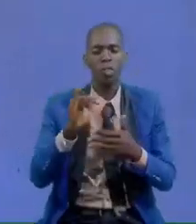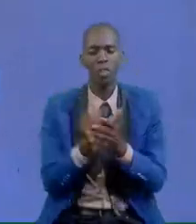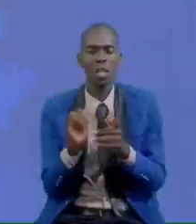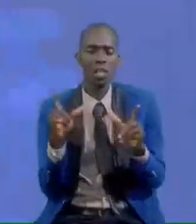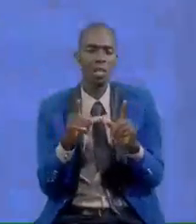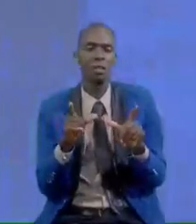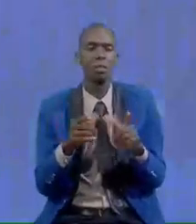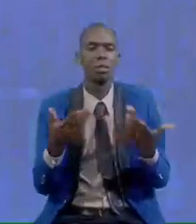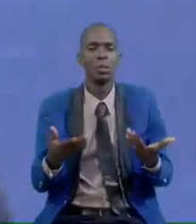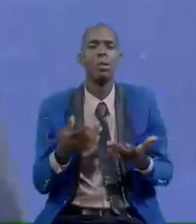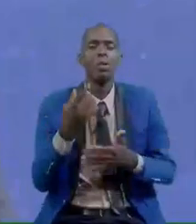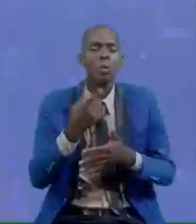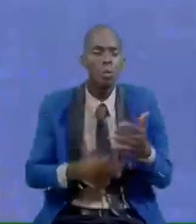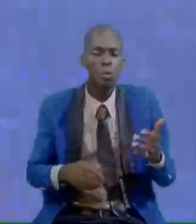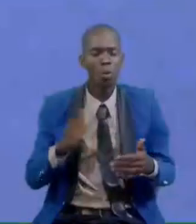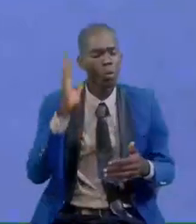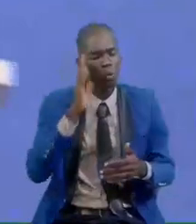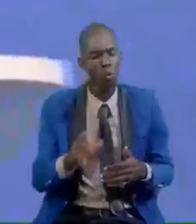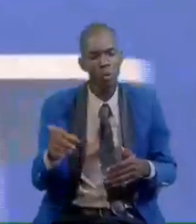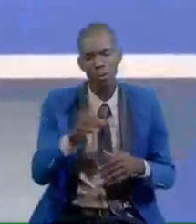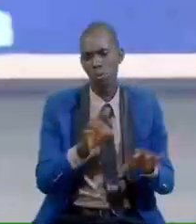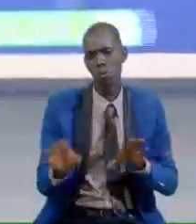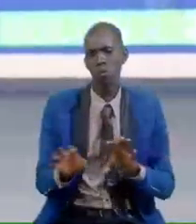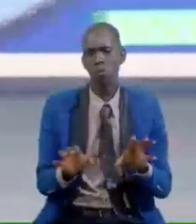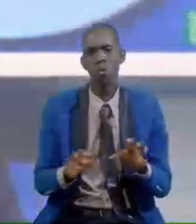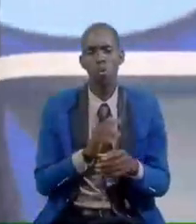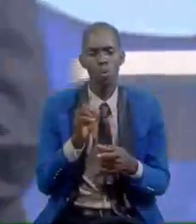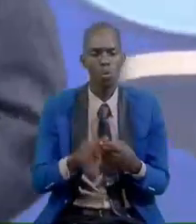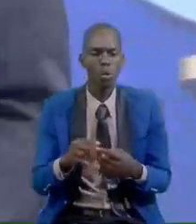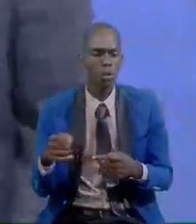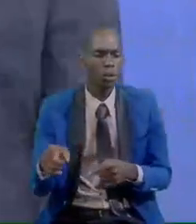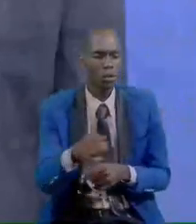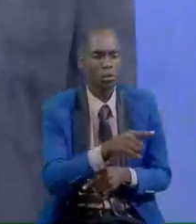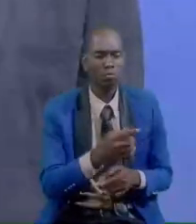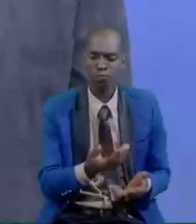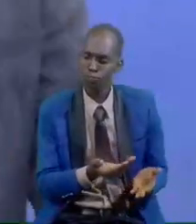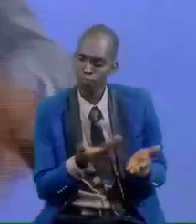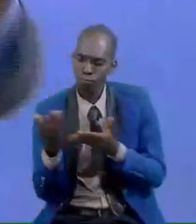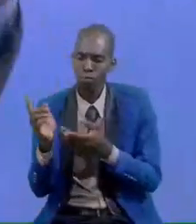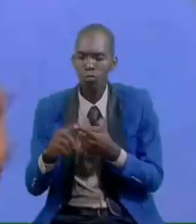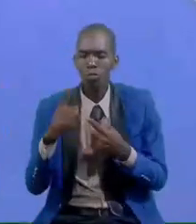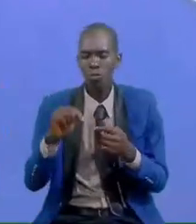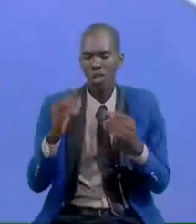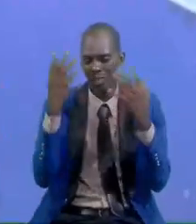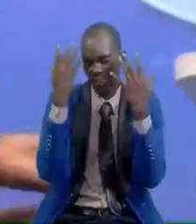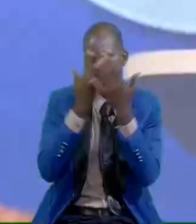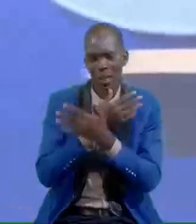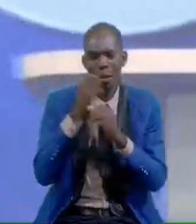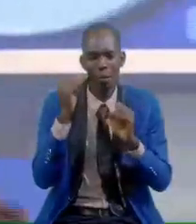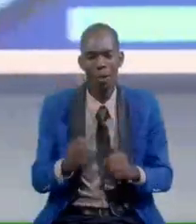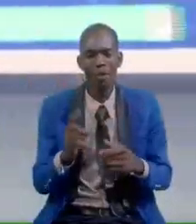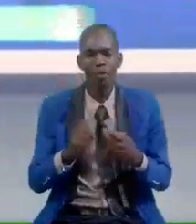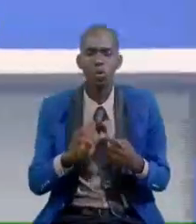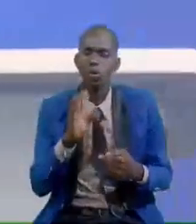allons faire quand on te confie au pouvoir en place, quand on te confie aux